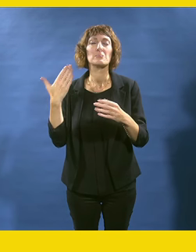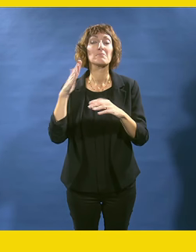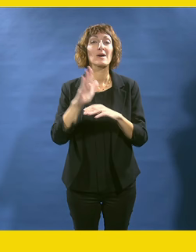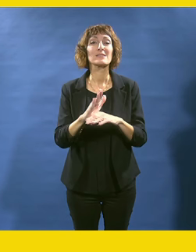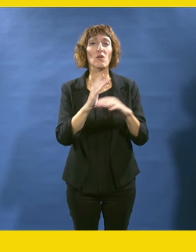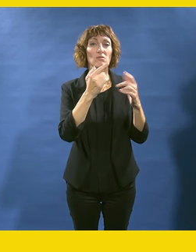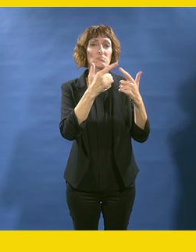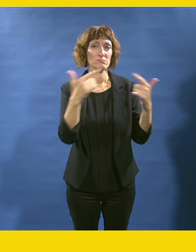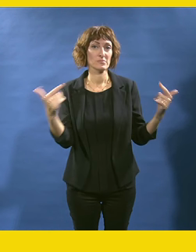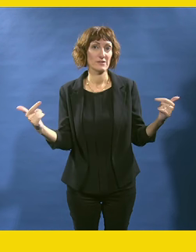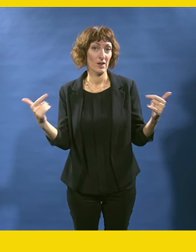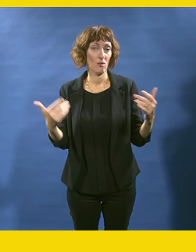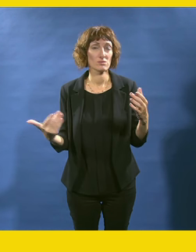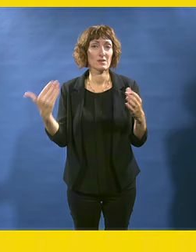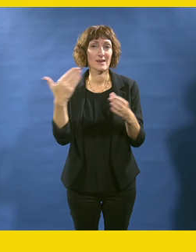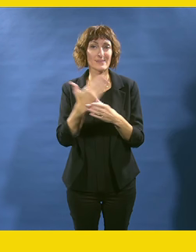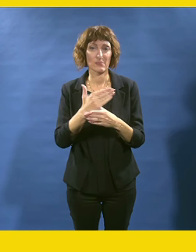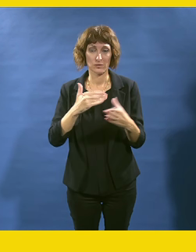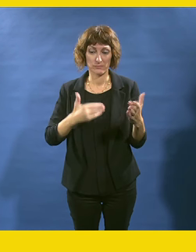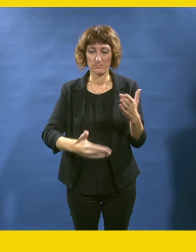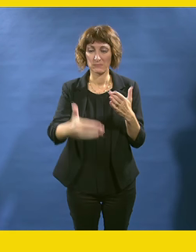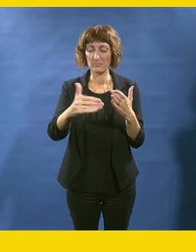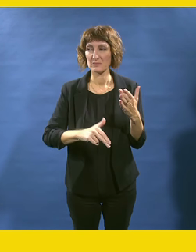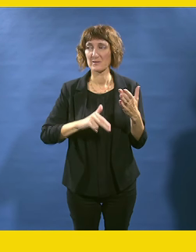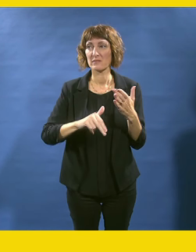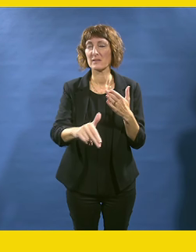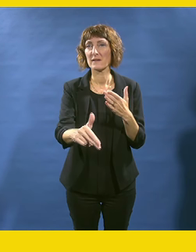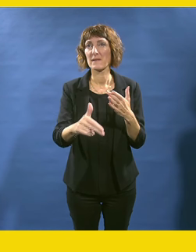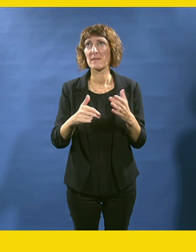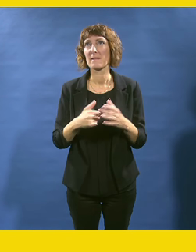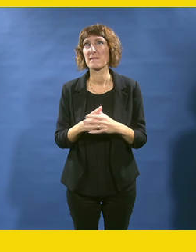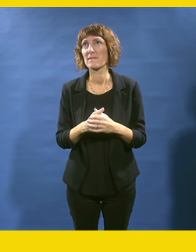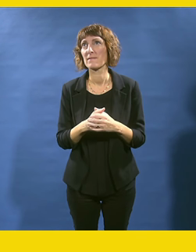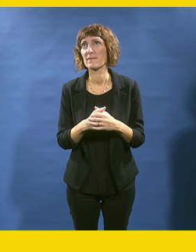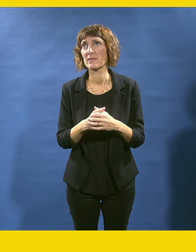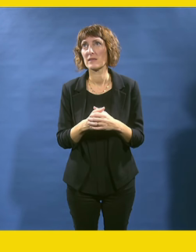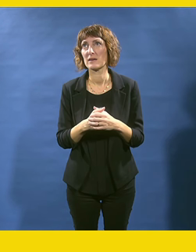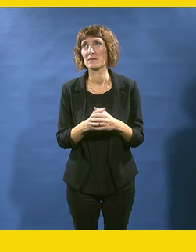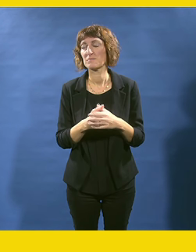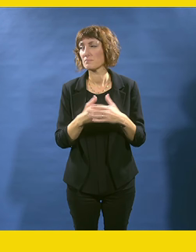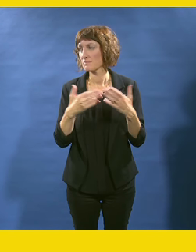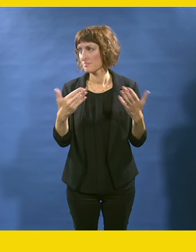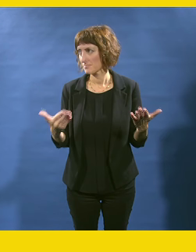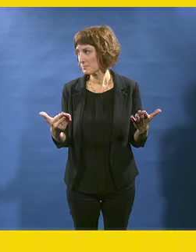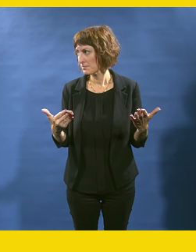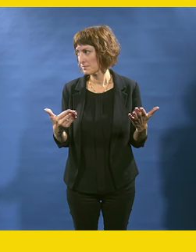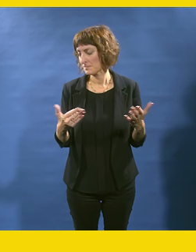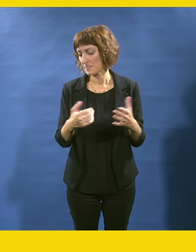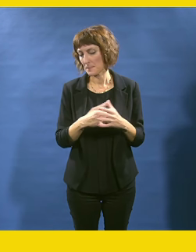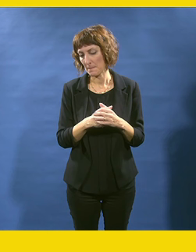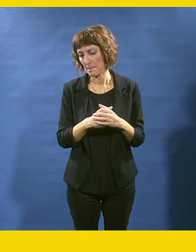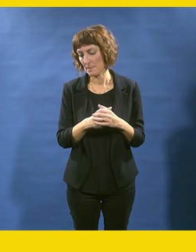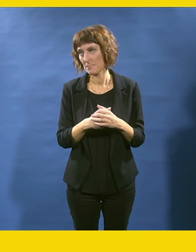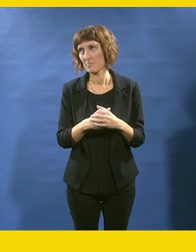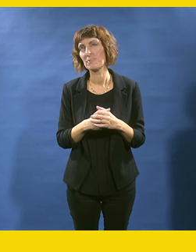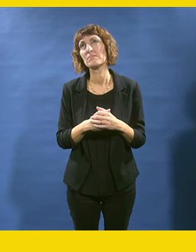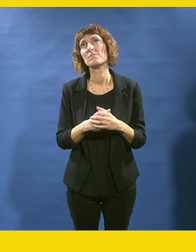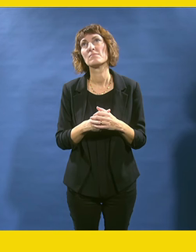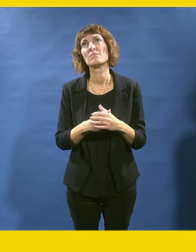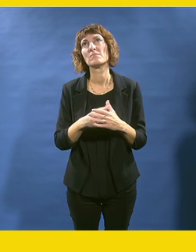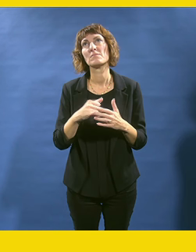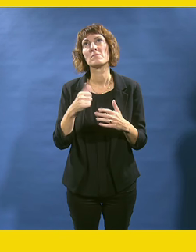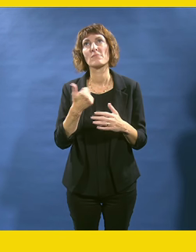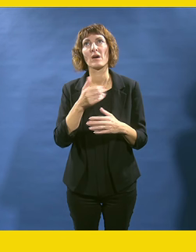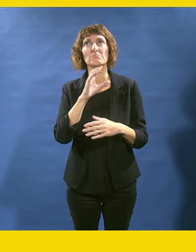différentes interventions qui se succéderont ici dans cet amphi. Alors avant d'en arriver là, je dois vous dire quelques mots, je vais essayer